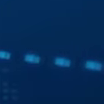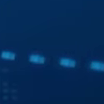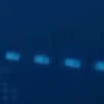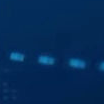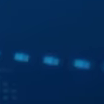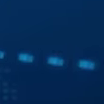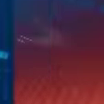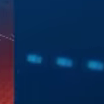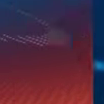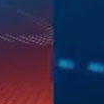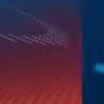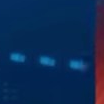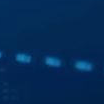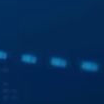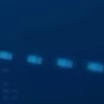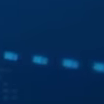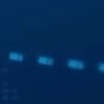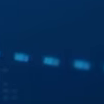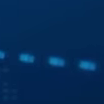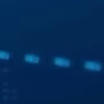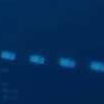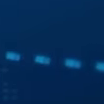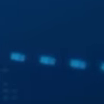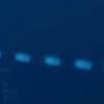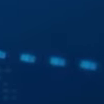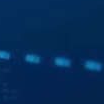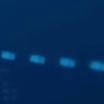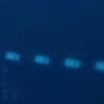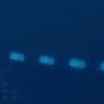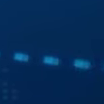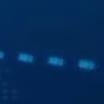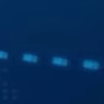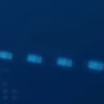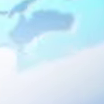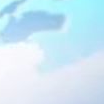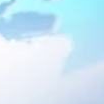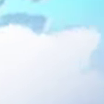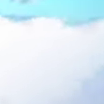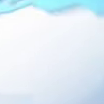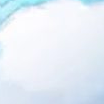4 тиен. Китайский юань 55 тенге 5 тиен.